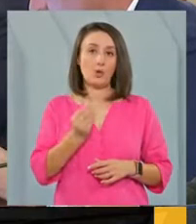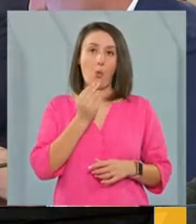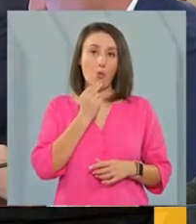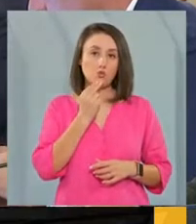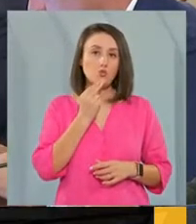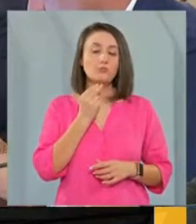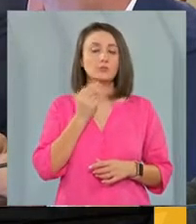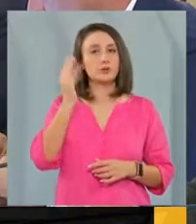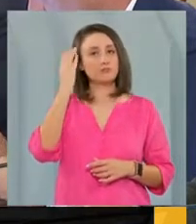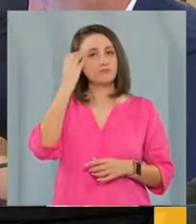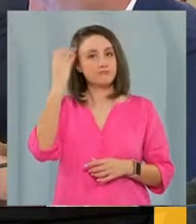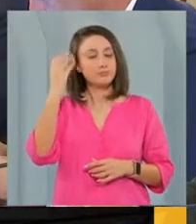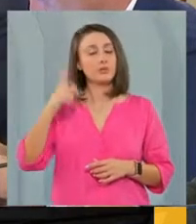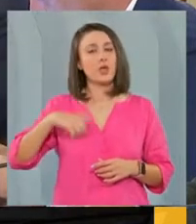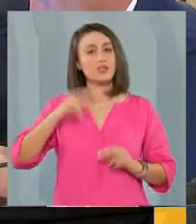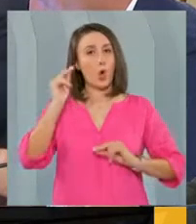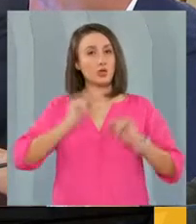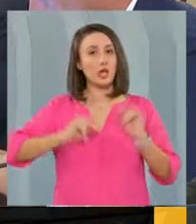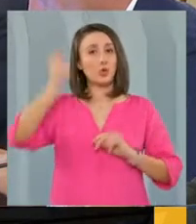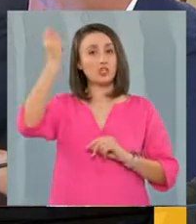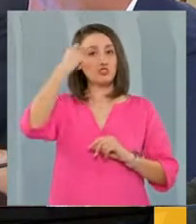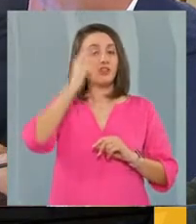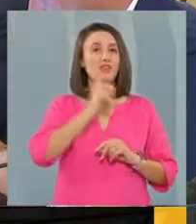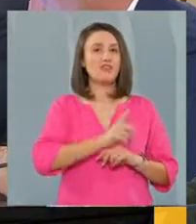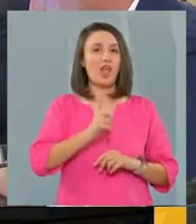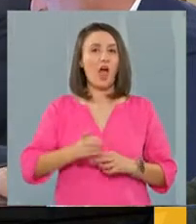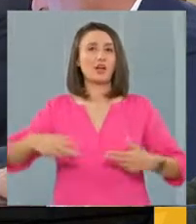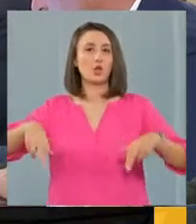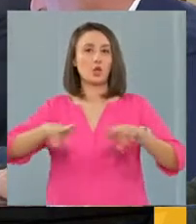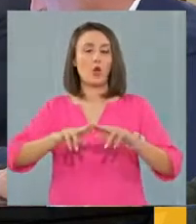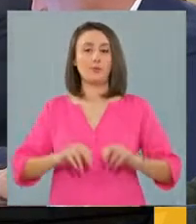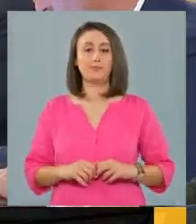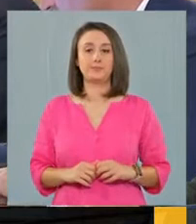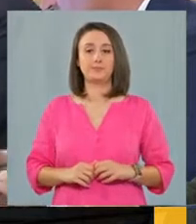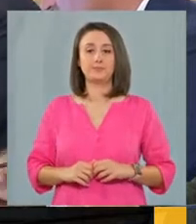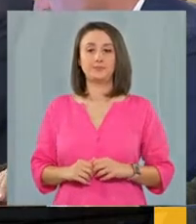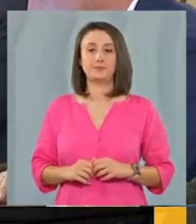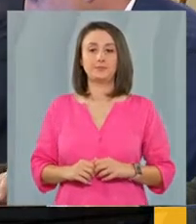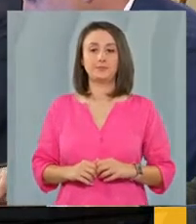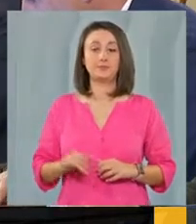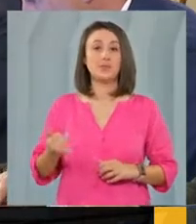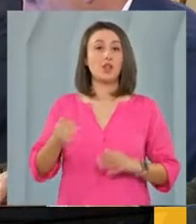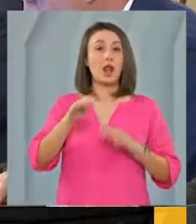consum rațional este o datorie civică a fiecăruia dintre noi, iar